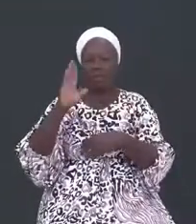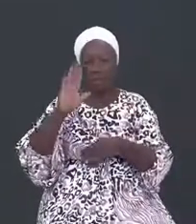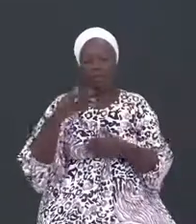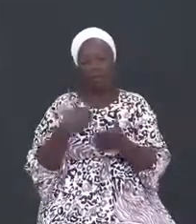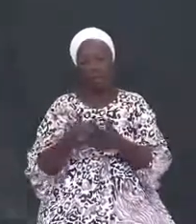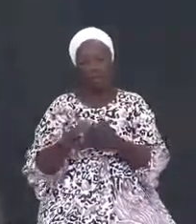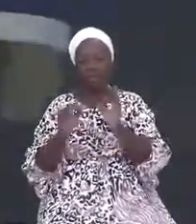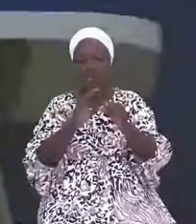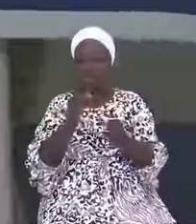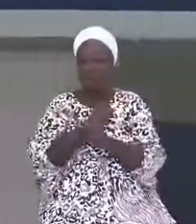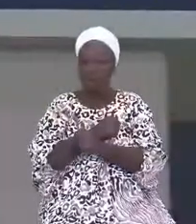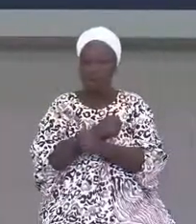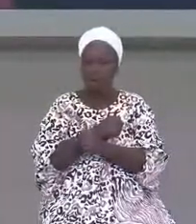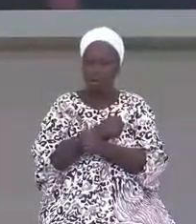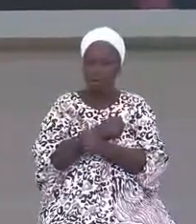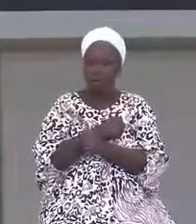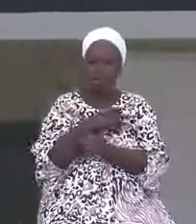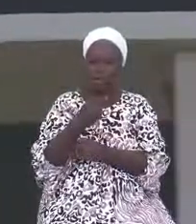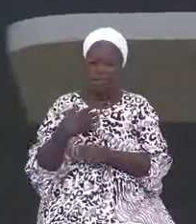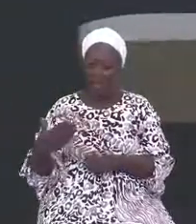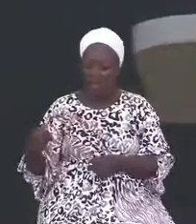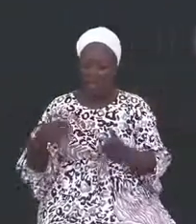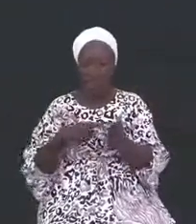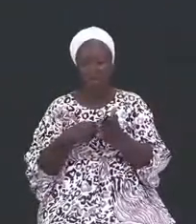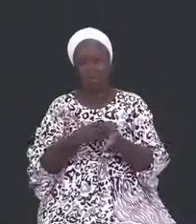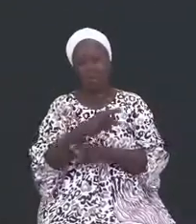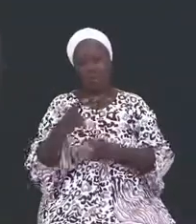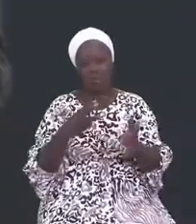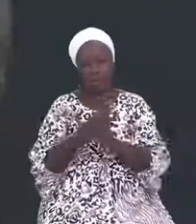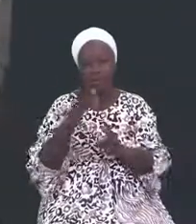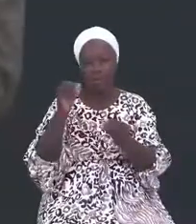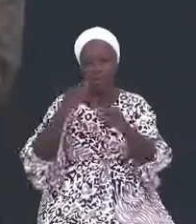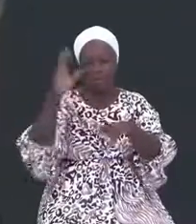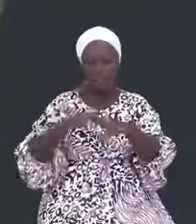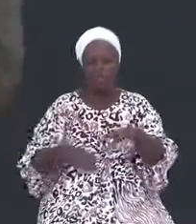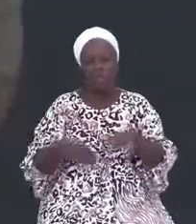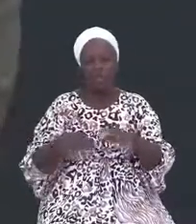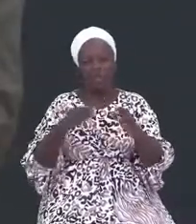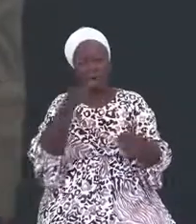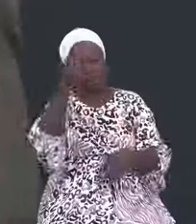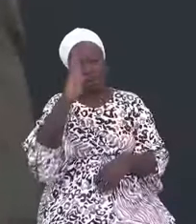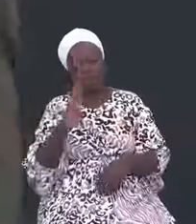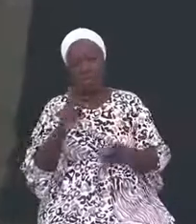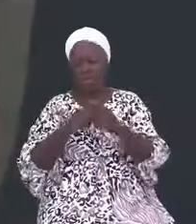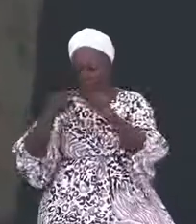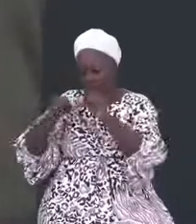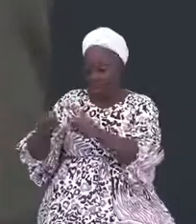aimes les choses de ce monde plus que lui, d'accord,